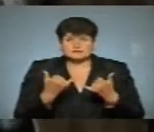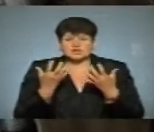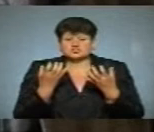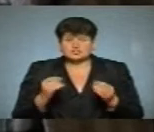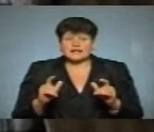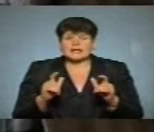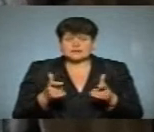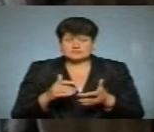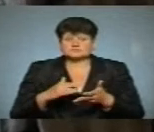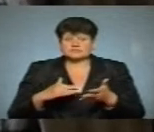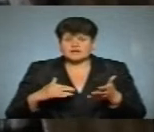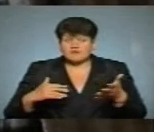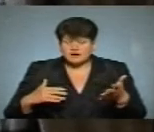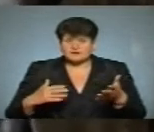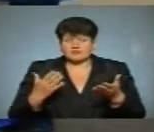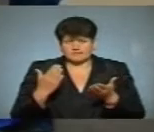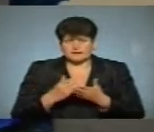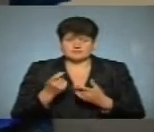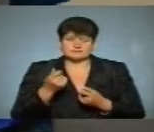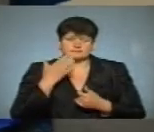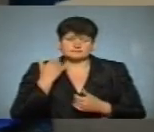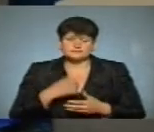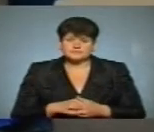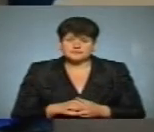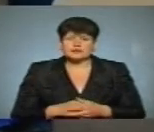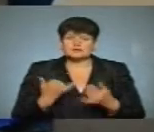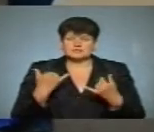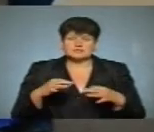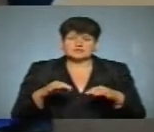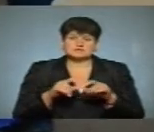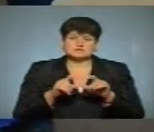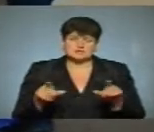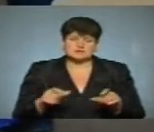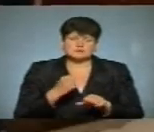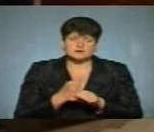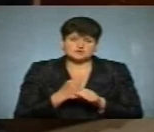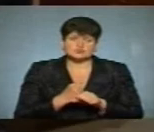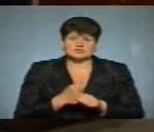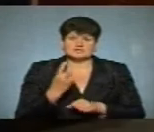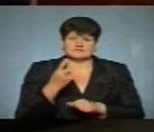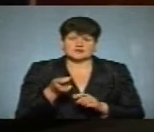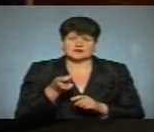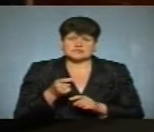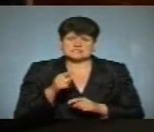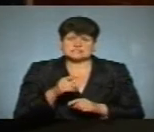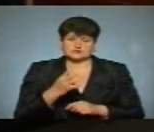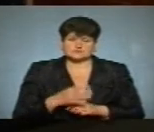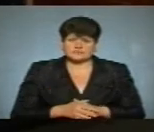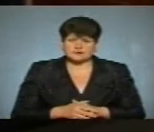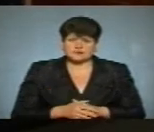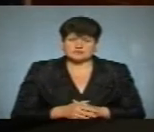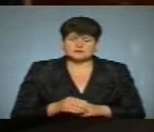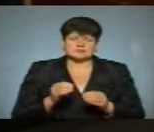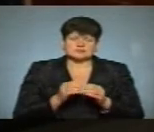карантин триває, але є послаблення. Нині на автостанції з 4 кас працює 2. На 10-ту годину продано